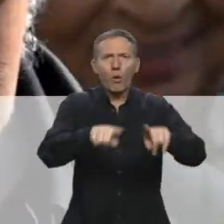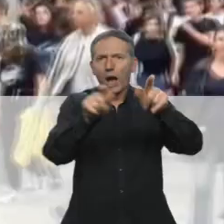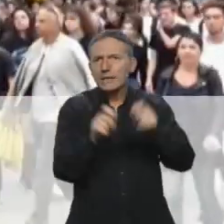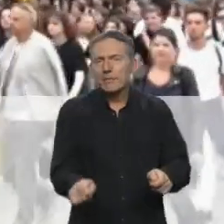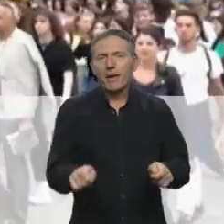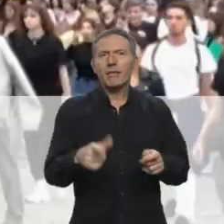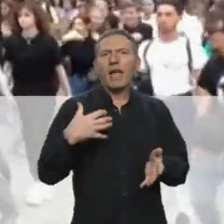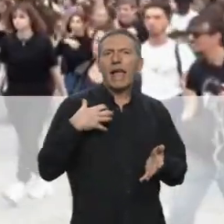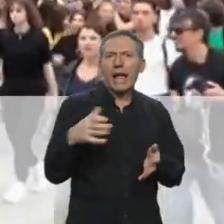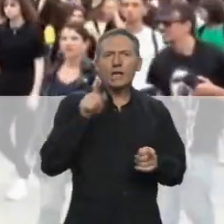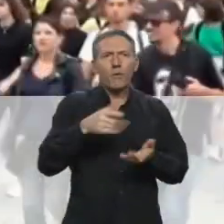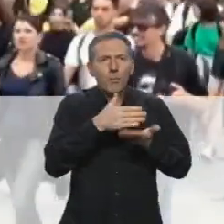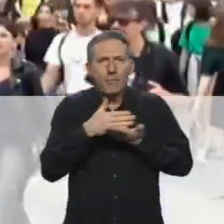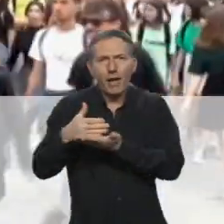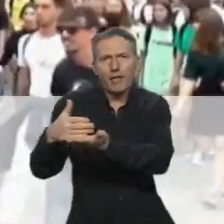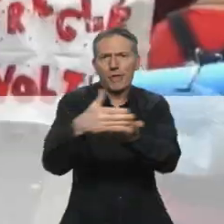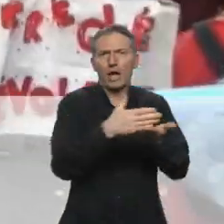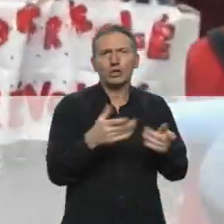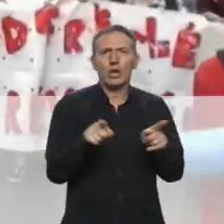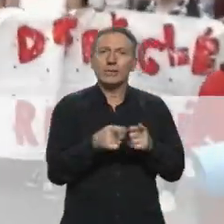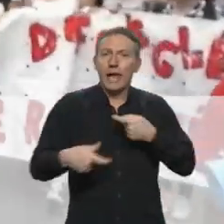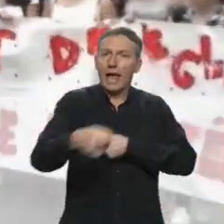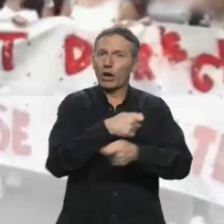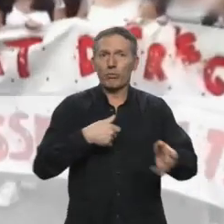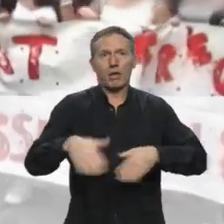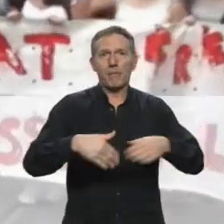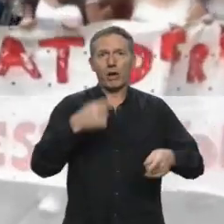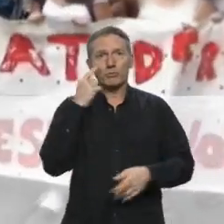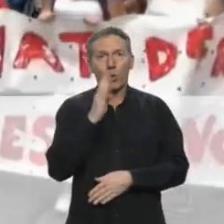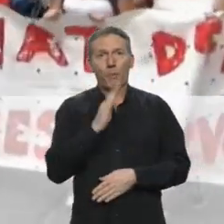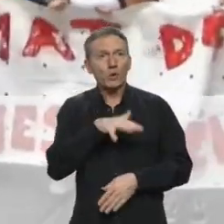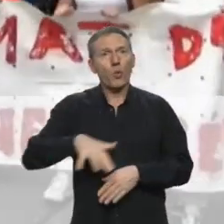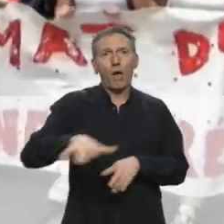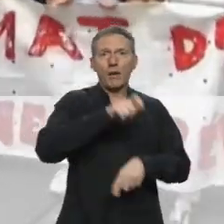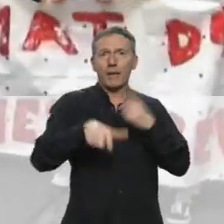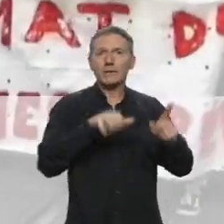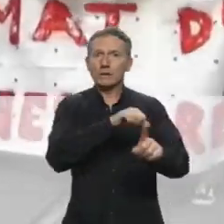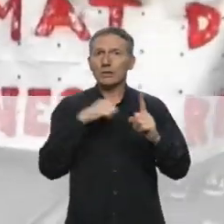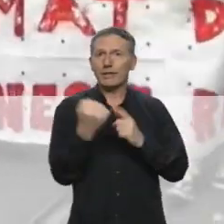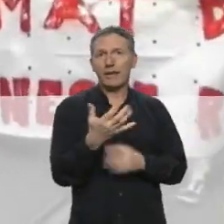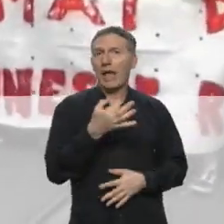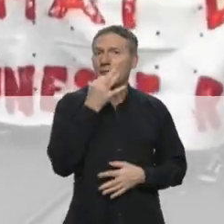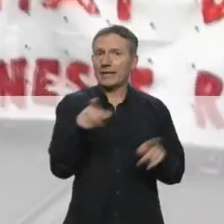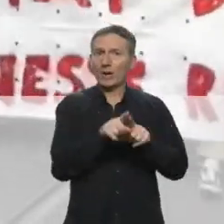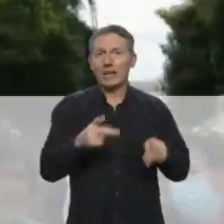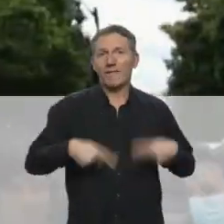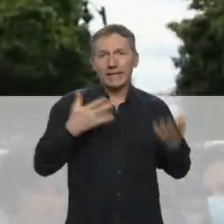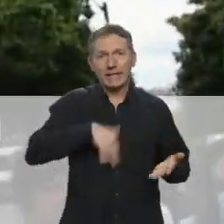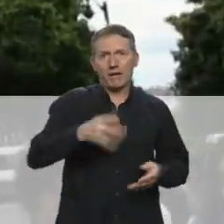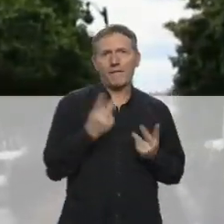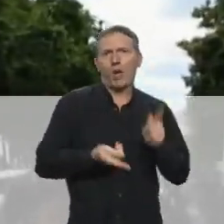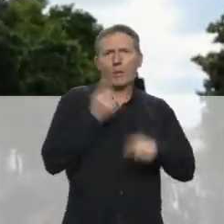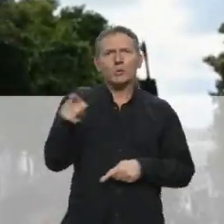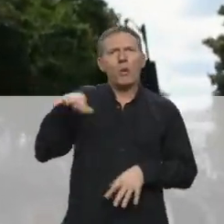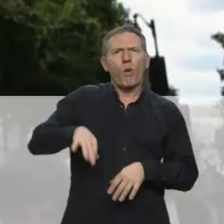être respectée, que les richesses doivent être partagées, que l'économie doit fonctionner pour les besoins de la société, pour dire que nos